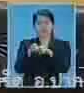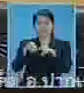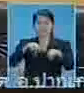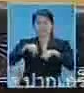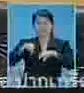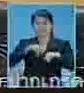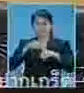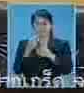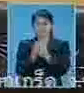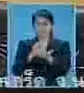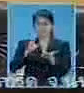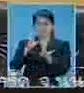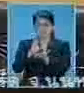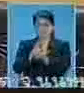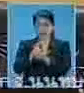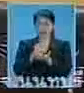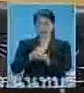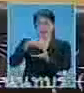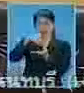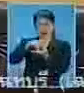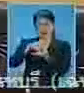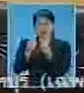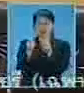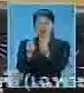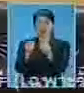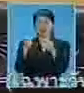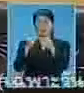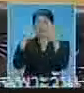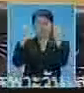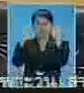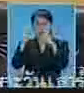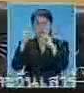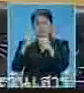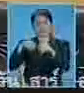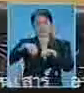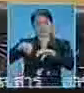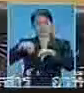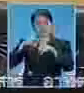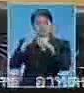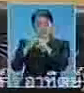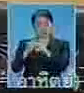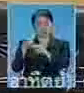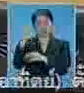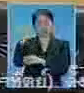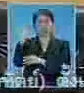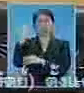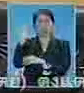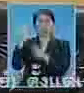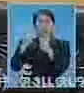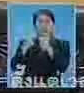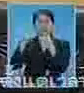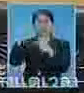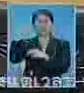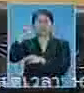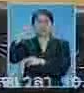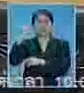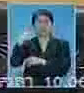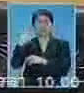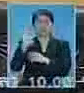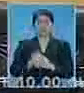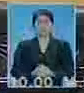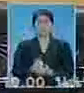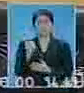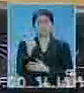ที่มักจะเน้นการจัดงบกลางให้กับท่านนายกรัฐมนตรีไว้ลอยๆก็มีข่าวนะครับในช่วงนั้น